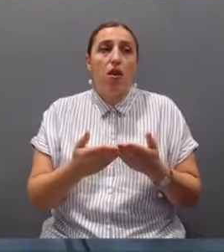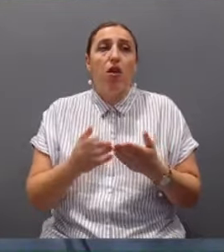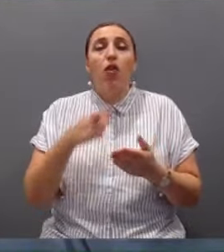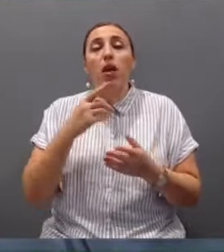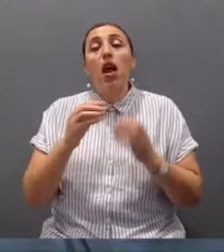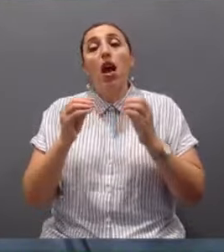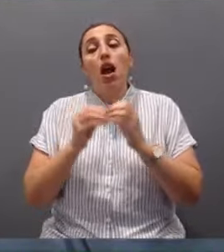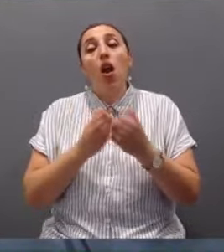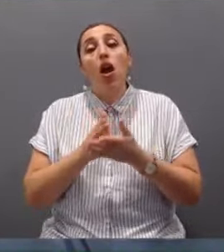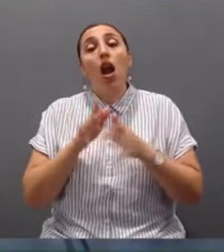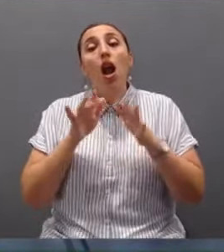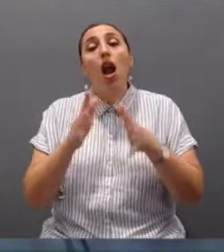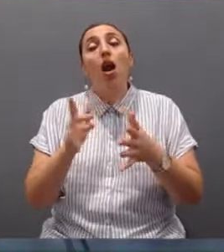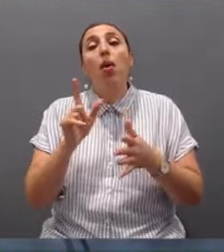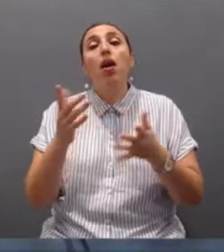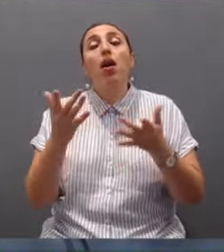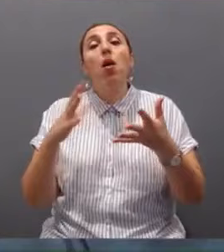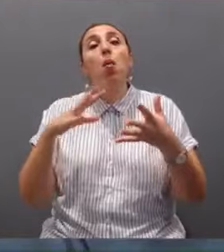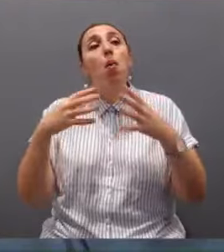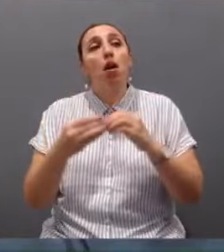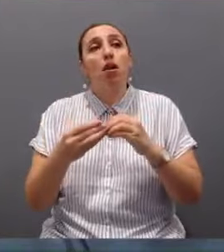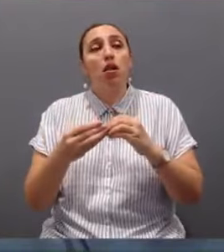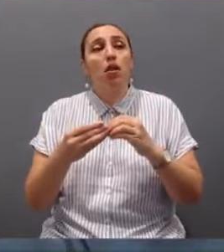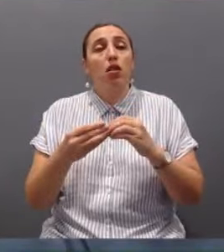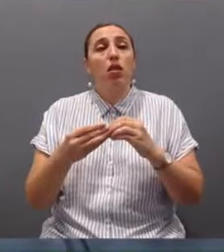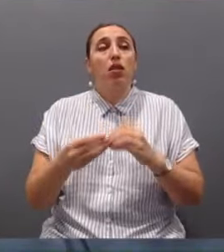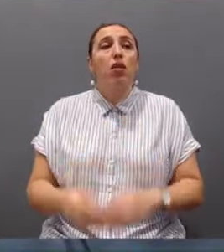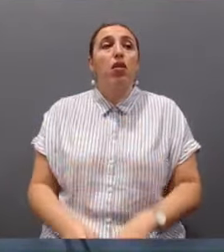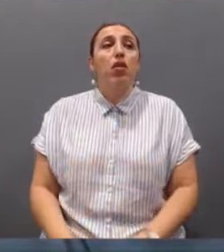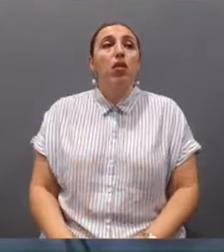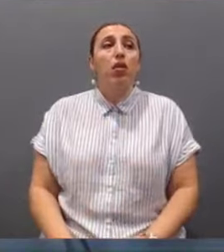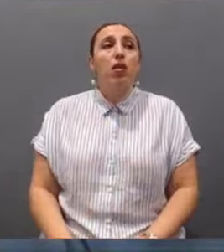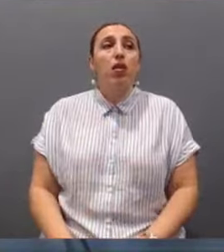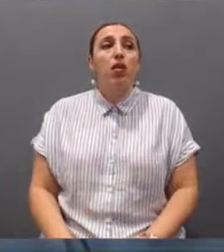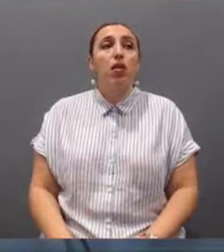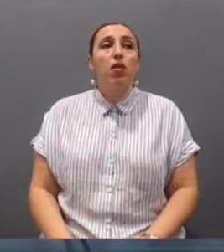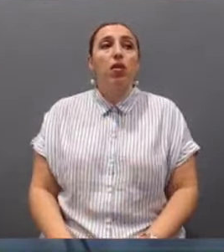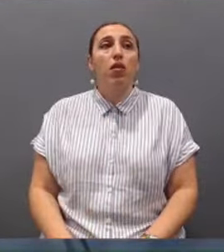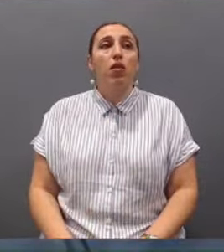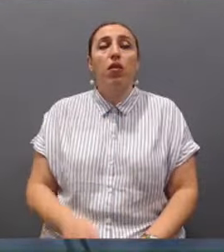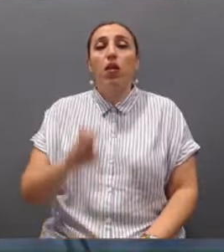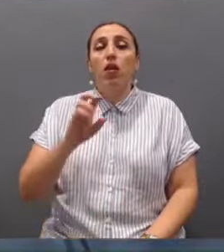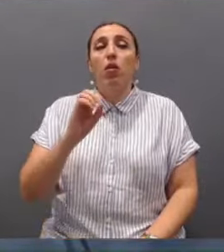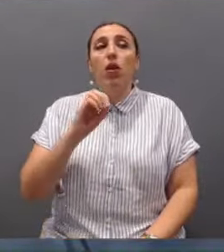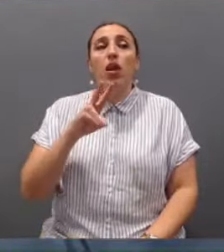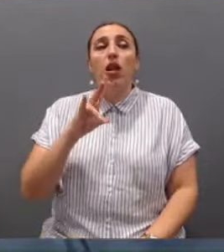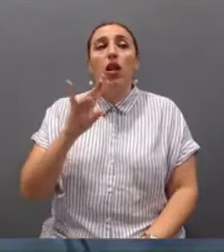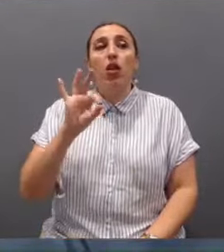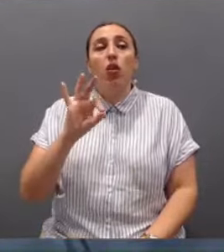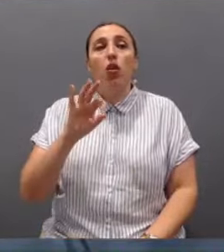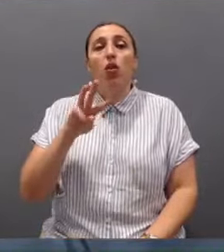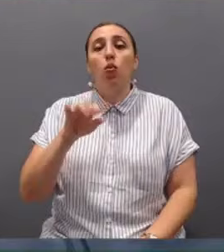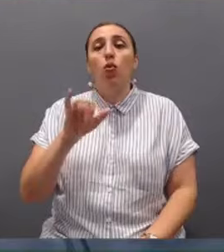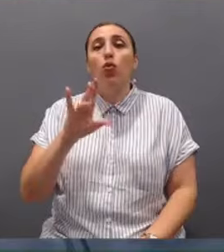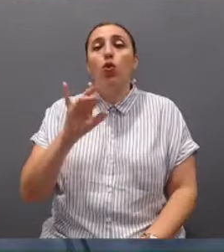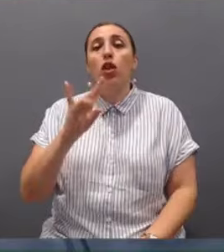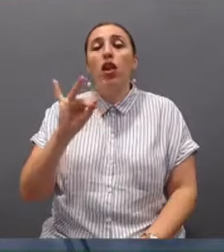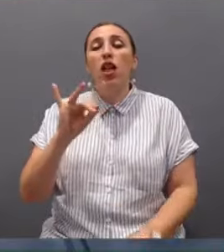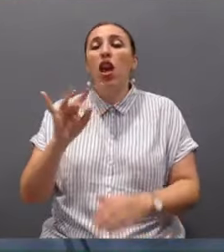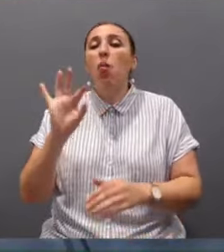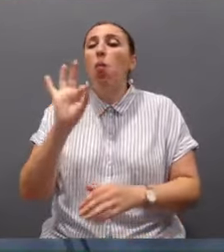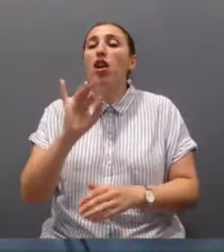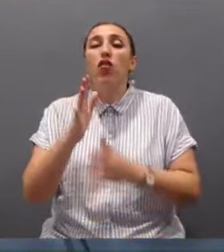կայուն քաղաքական մեծամասնություն, տարբեր մեխանիզմներ կարաս կիրառես։ Դեպի վերջո կներեք, էլ այդ Բենիտո Մուսալինի անունը տալիս եք, էլ եմ ասում, ես